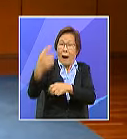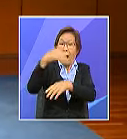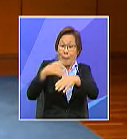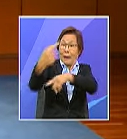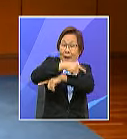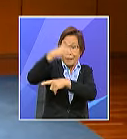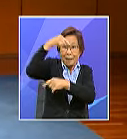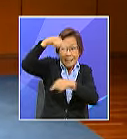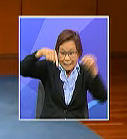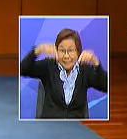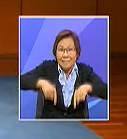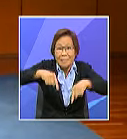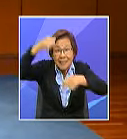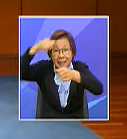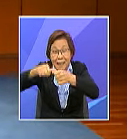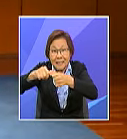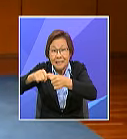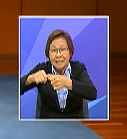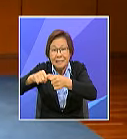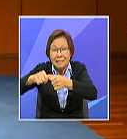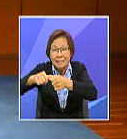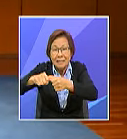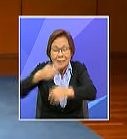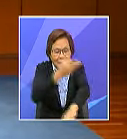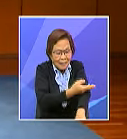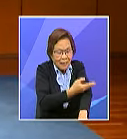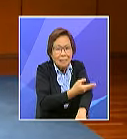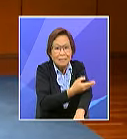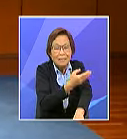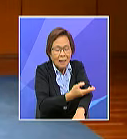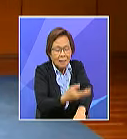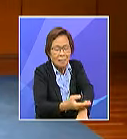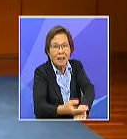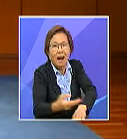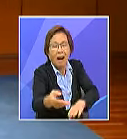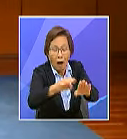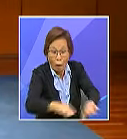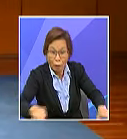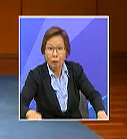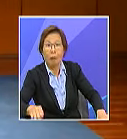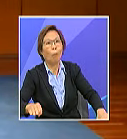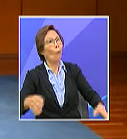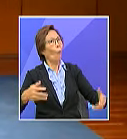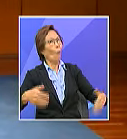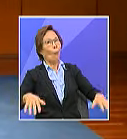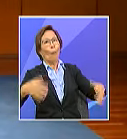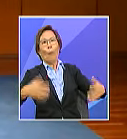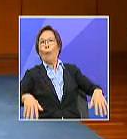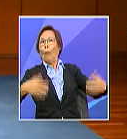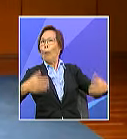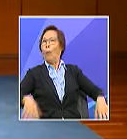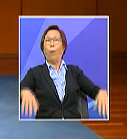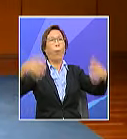ingat loh generasi anak-anak adalah generasi yang hebat belum